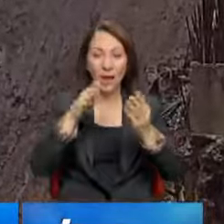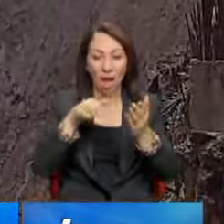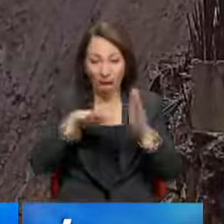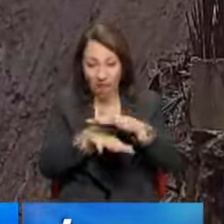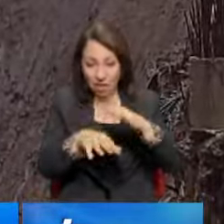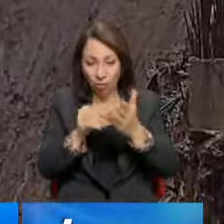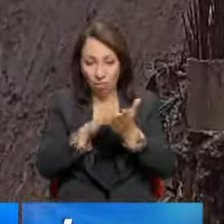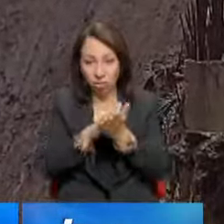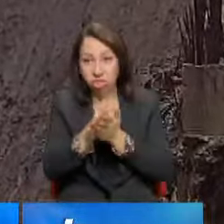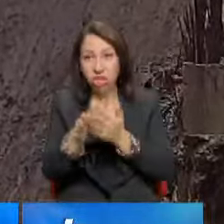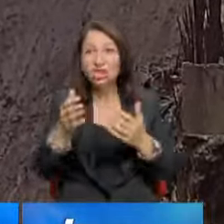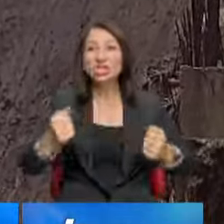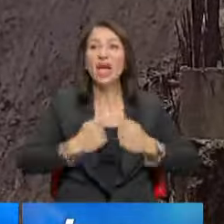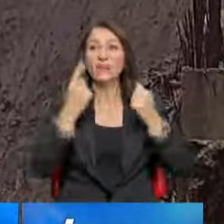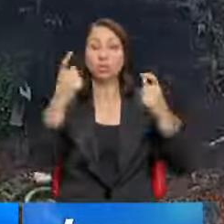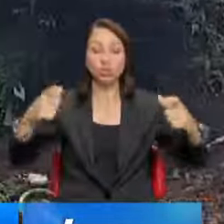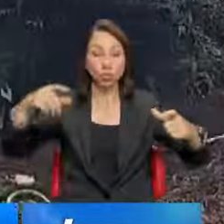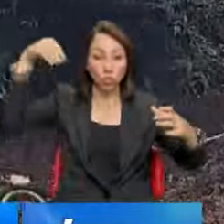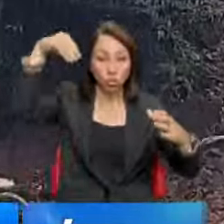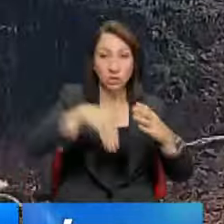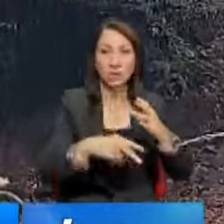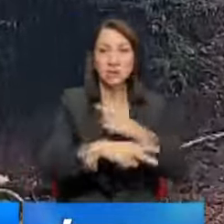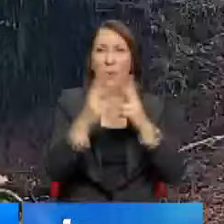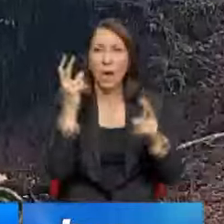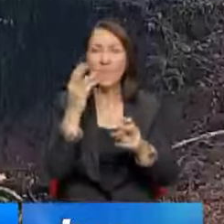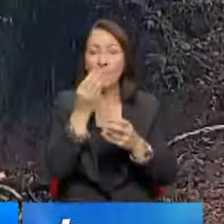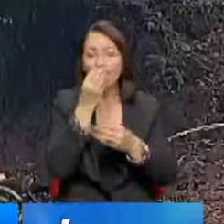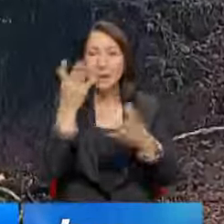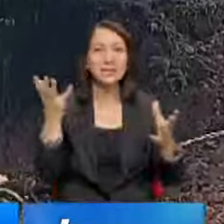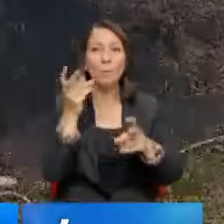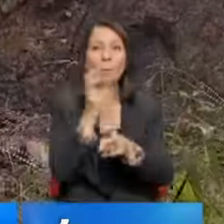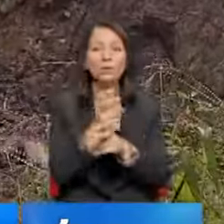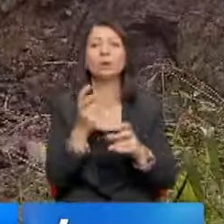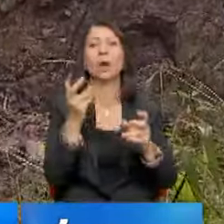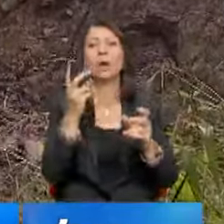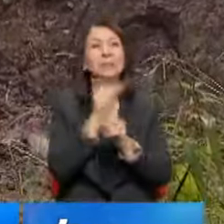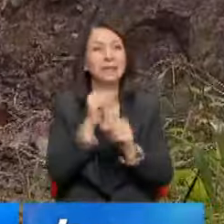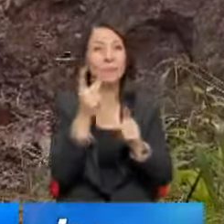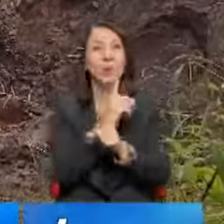kaydı. Devasa bir çukur açıldı. Sabaha karşı parkın boş olması faciayı önledi.